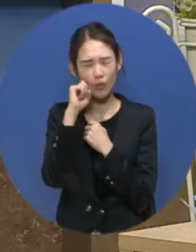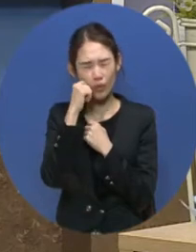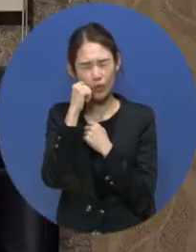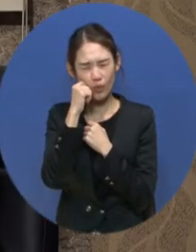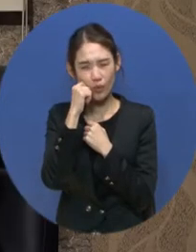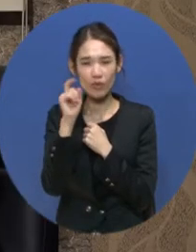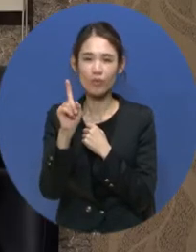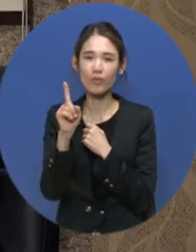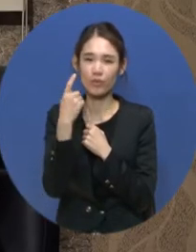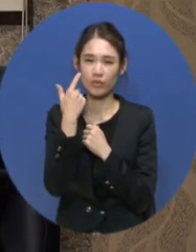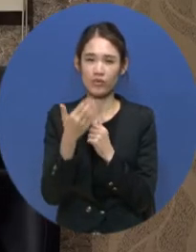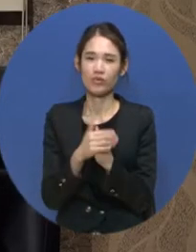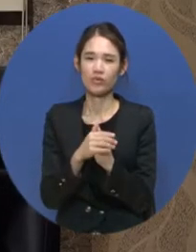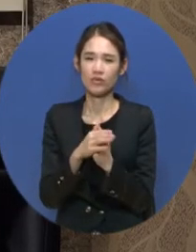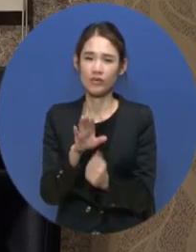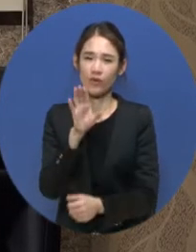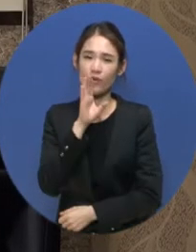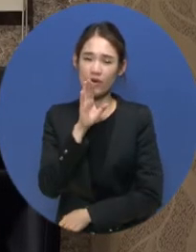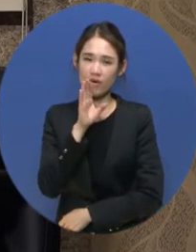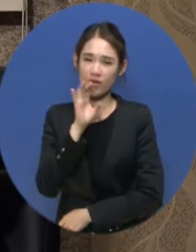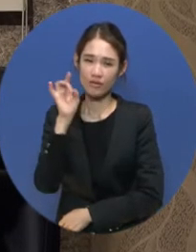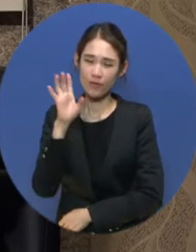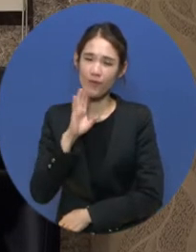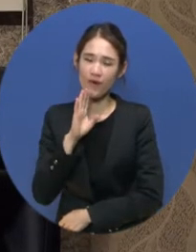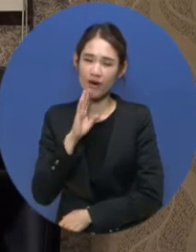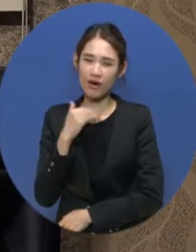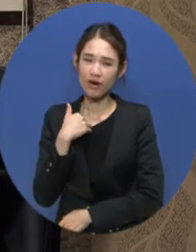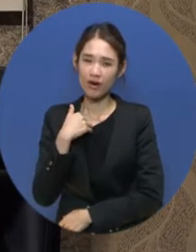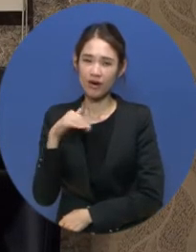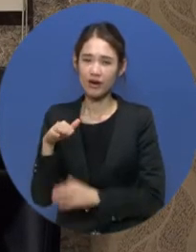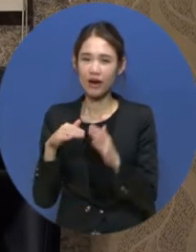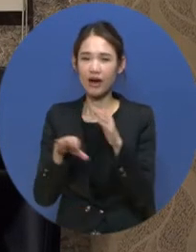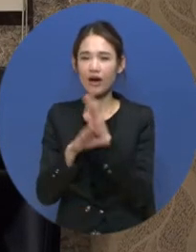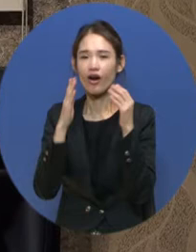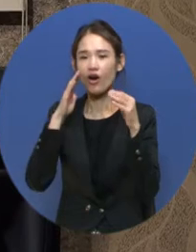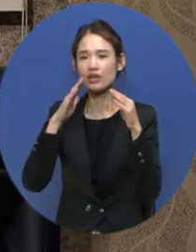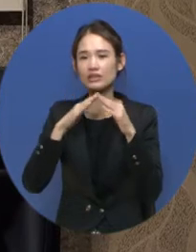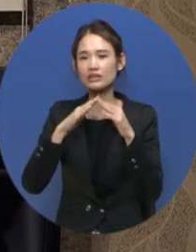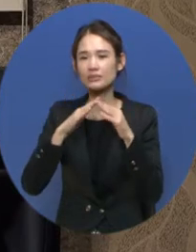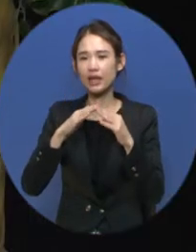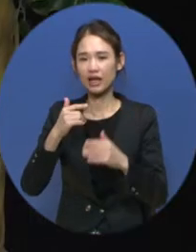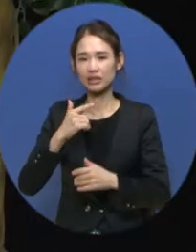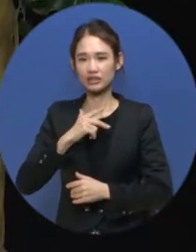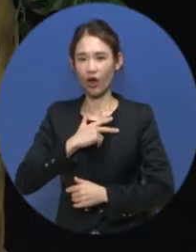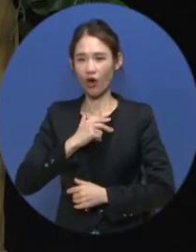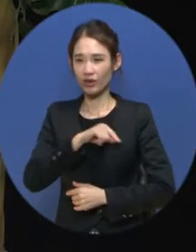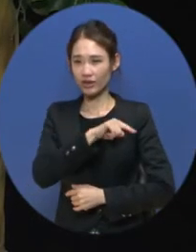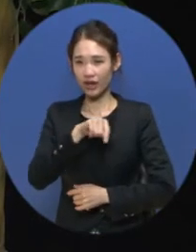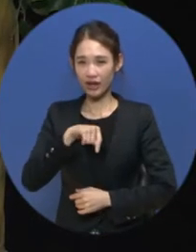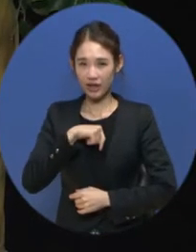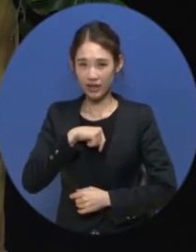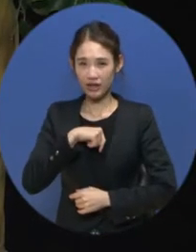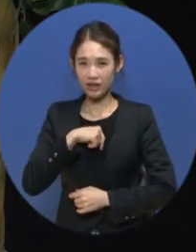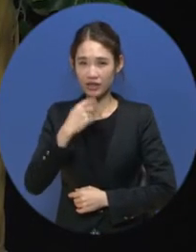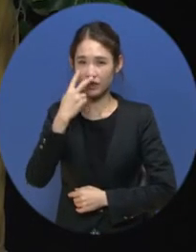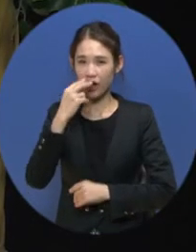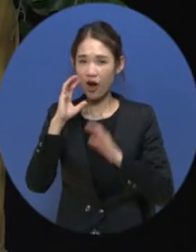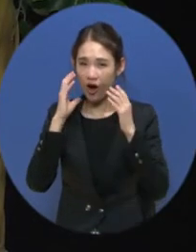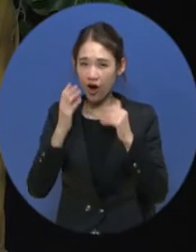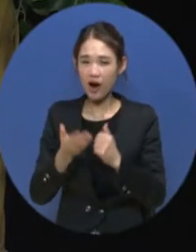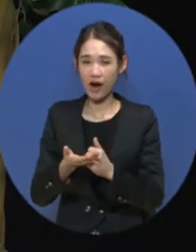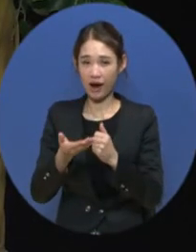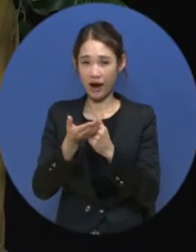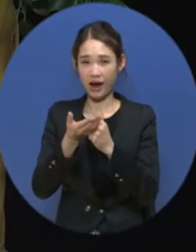않으신가요? 사실은 이제 저희의 가정 어린이집의 정체성이라고 한다면 네. 영아 보육이에요. 근데